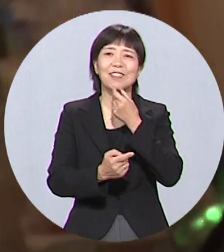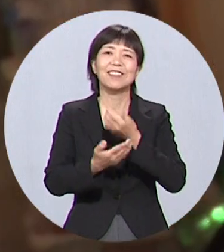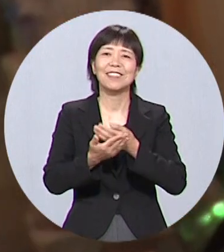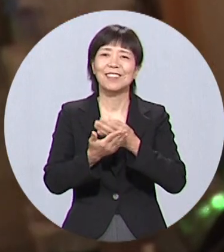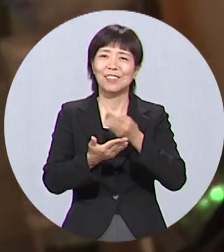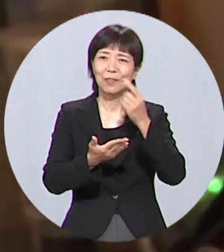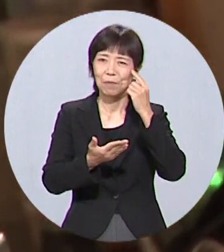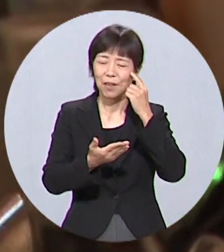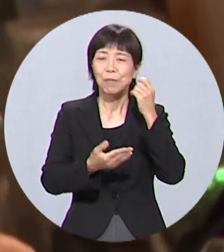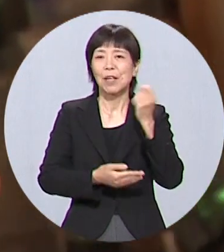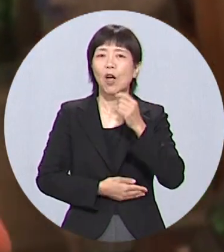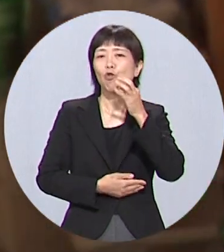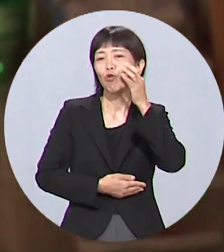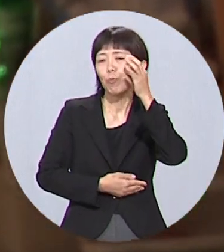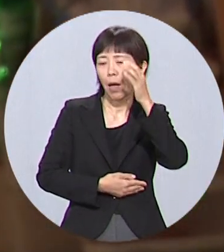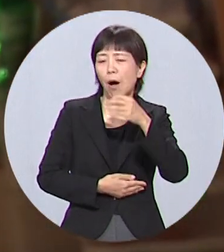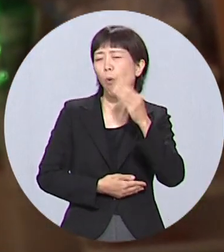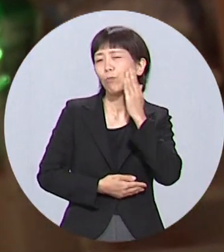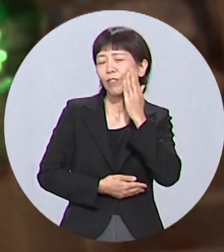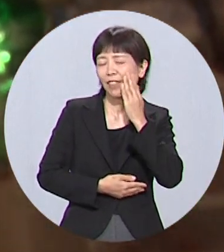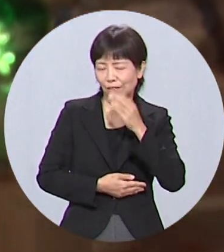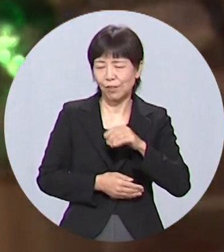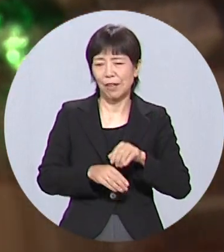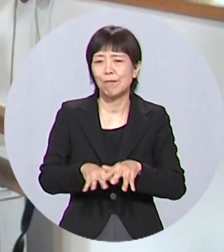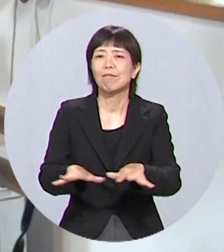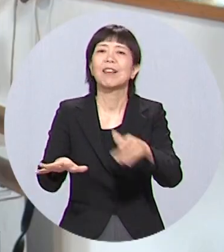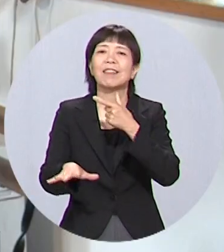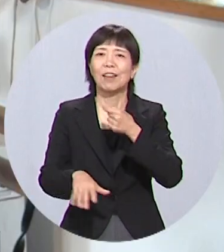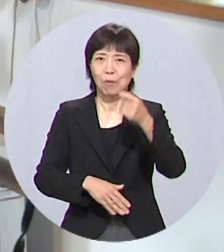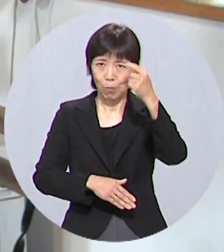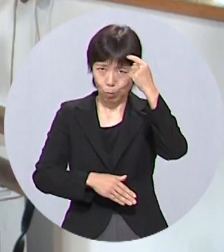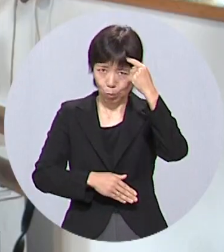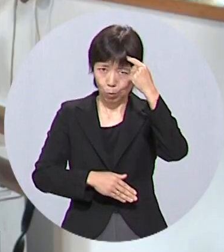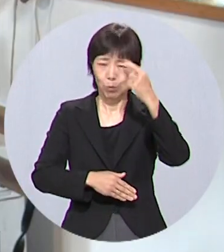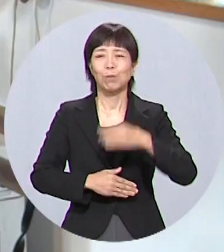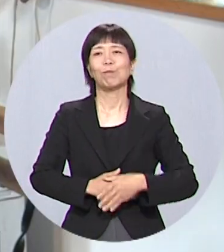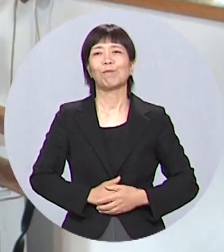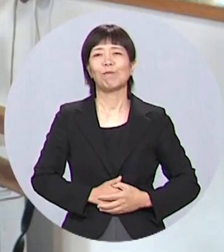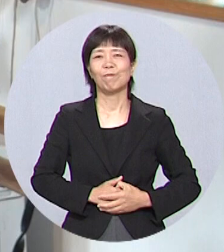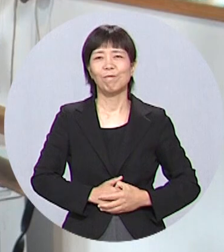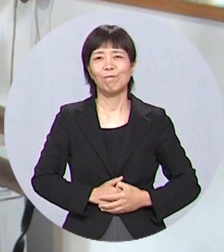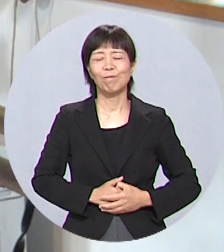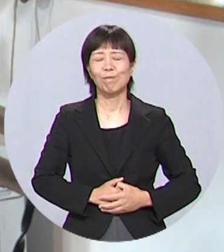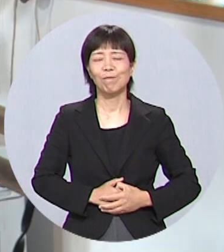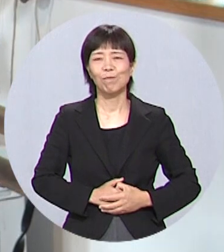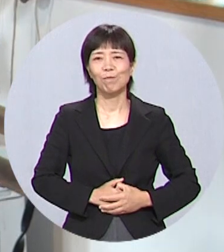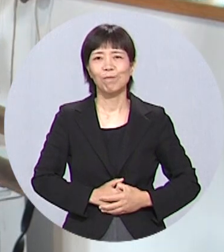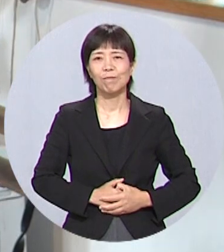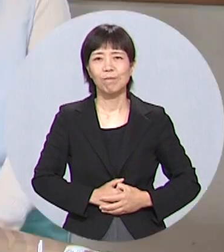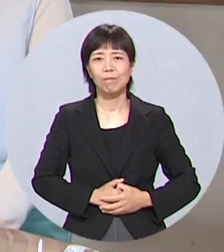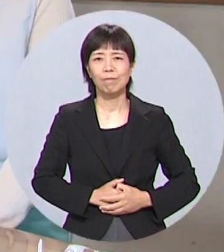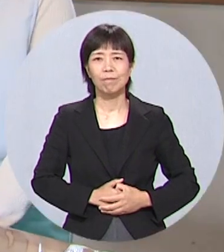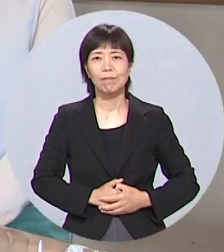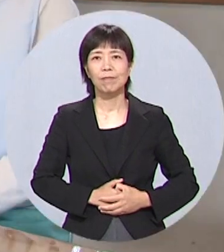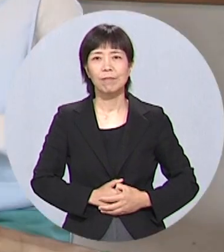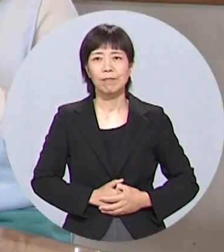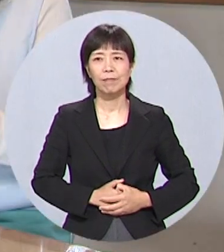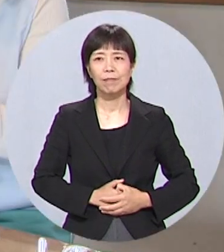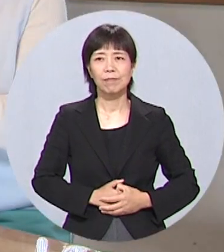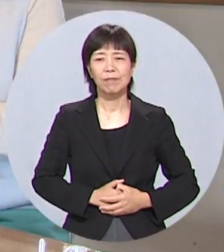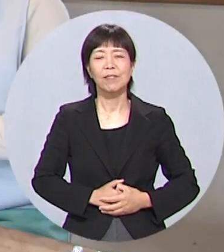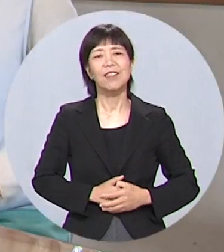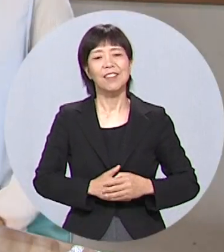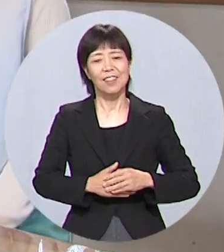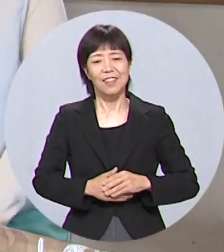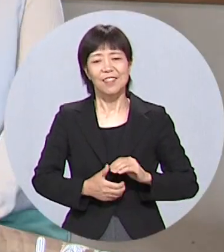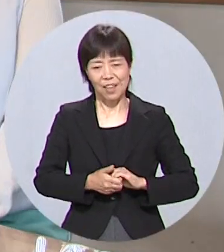さを伝えられたらなって思ってます。 わー、 はい、 なんて素敵な。はい、もう皆さんもぜ